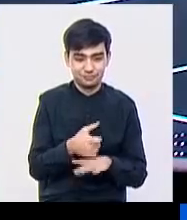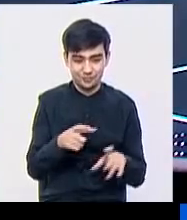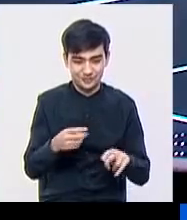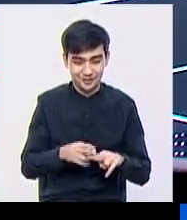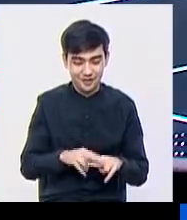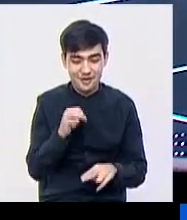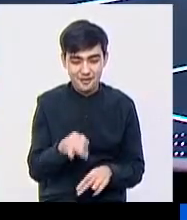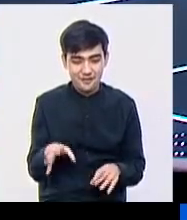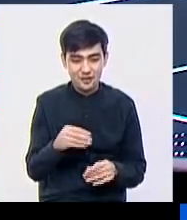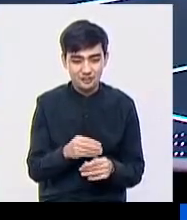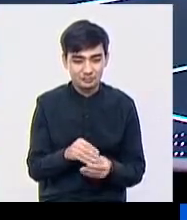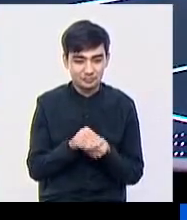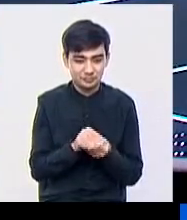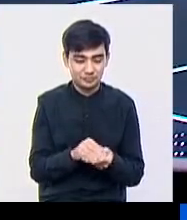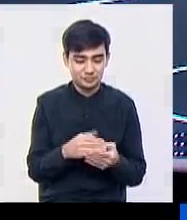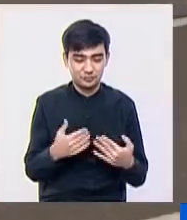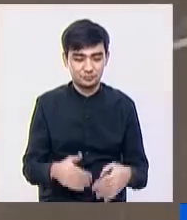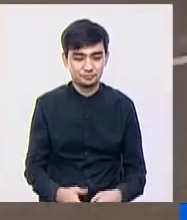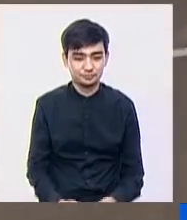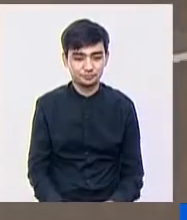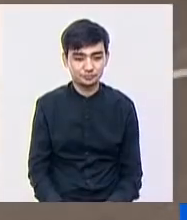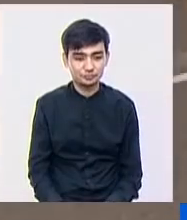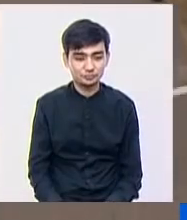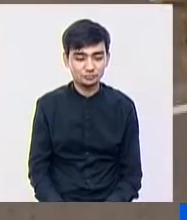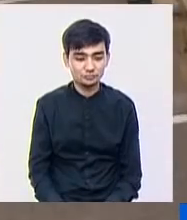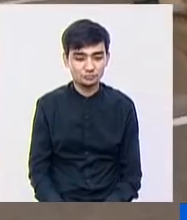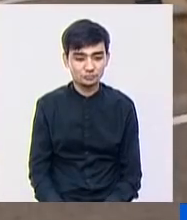заведении их проводили с почестями.